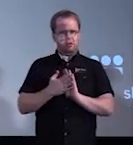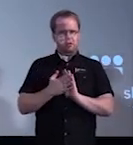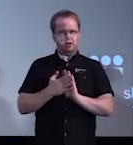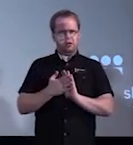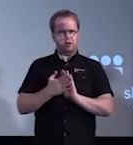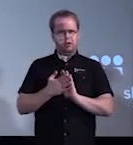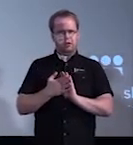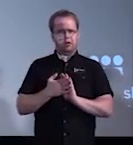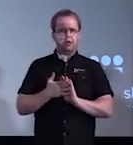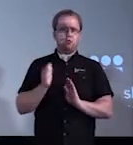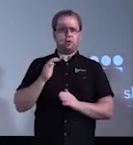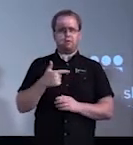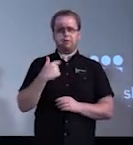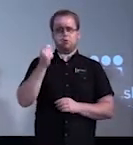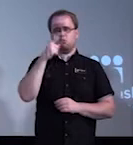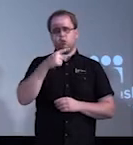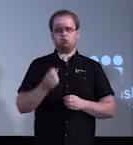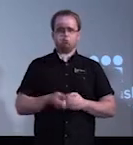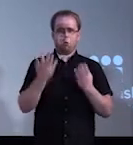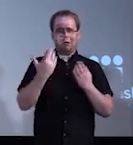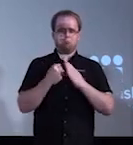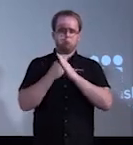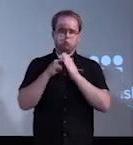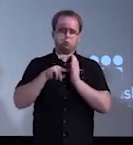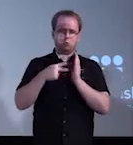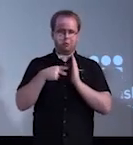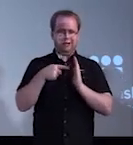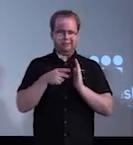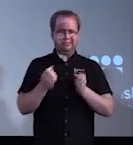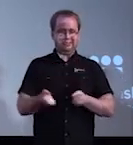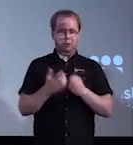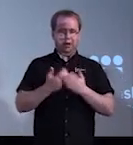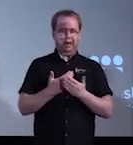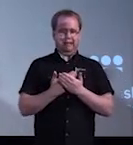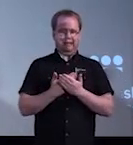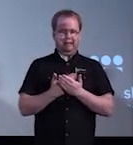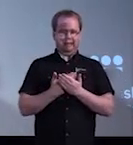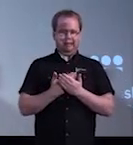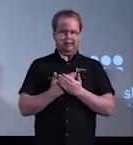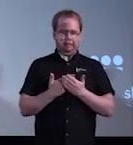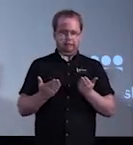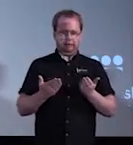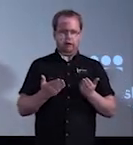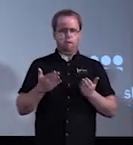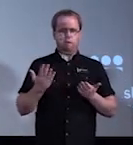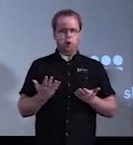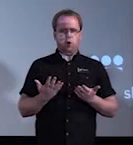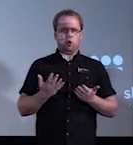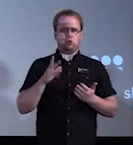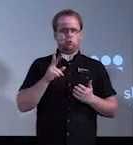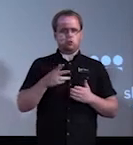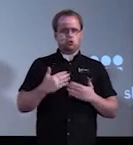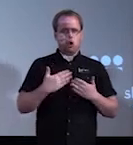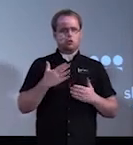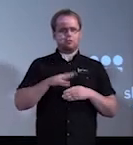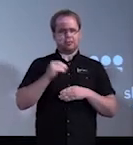naturligtvis kan ju inte vi skapa ett stödsystem som inte ska stimulera det som gör att svensk film faktiskt blir bättre